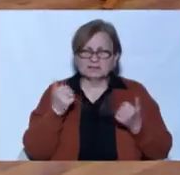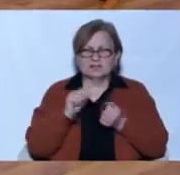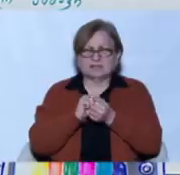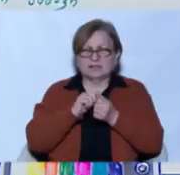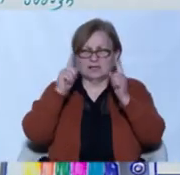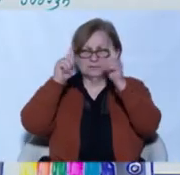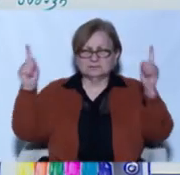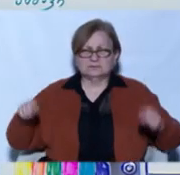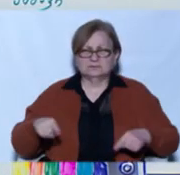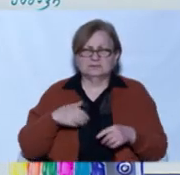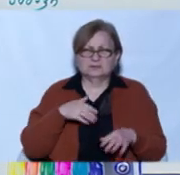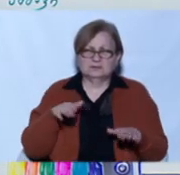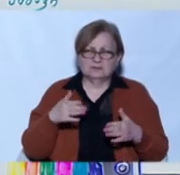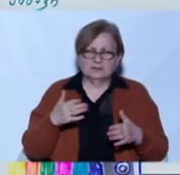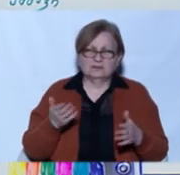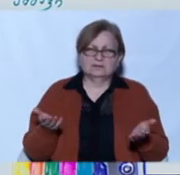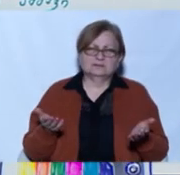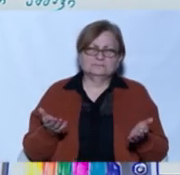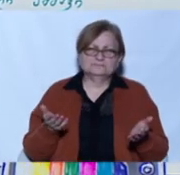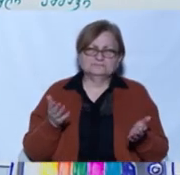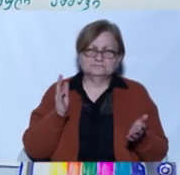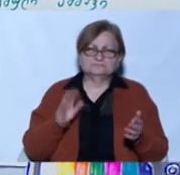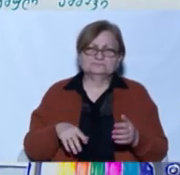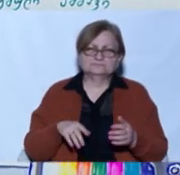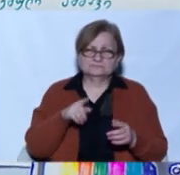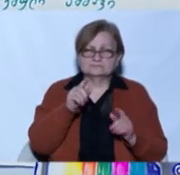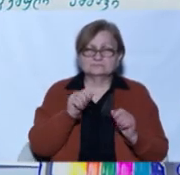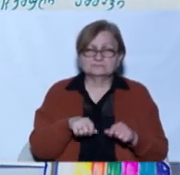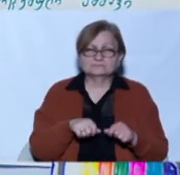არ კედელზე თავისუფალი ადგილი, მაშინ თქვენ